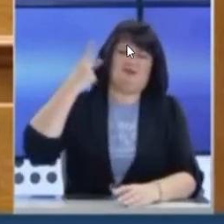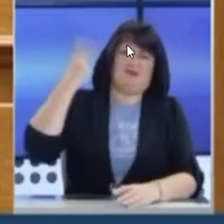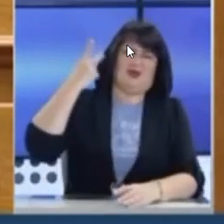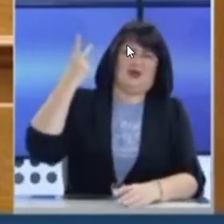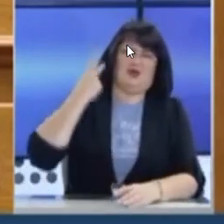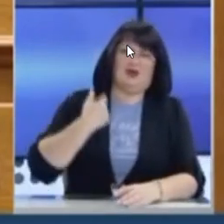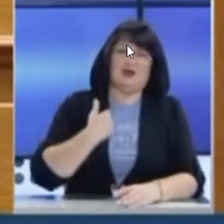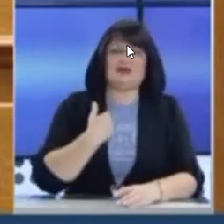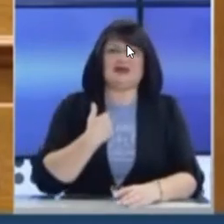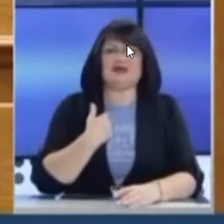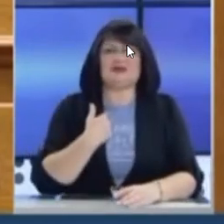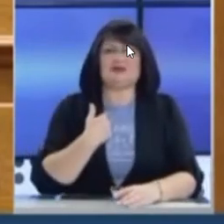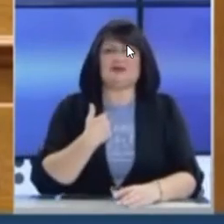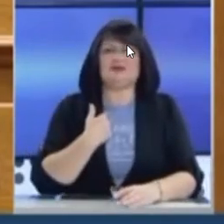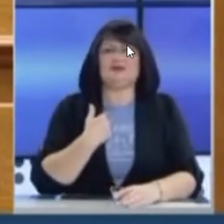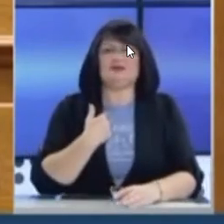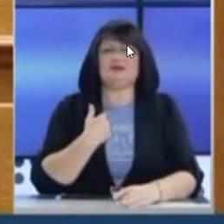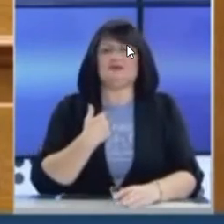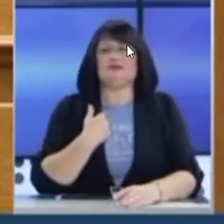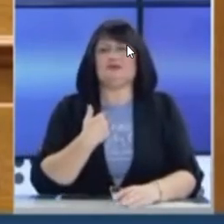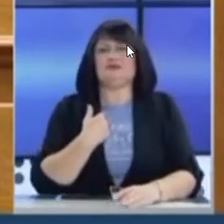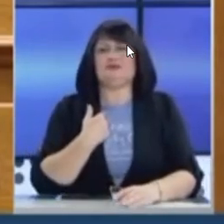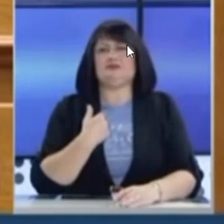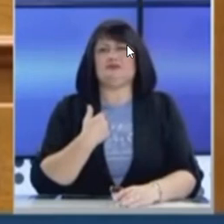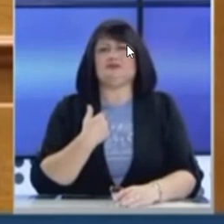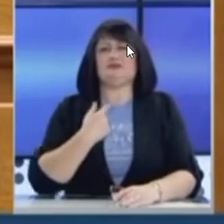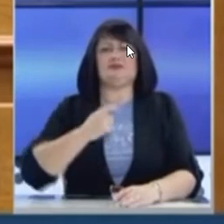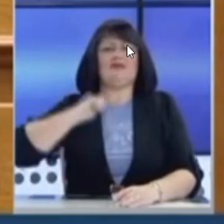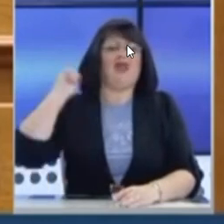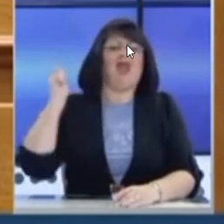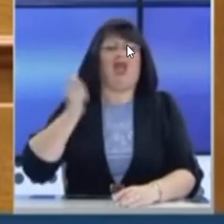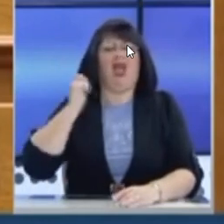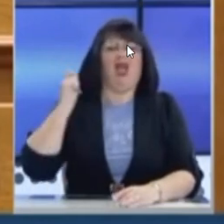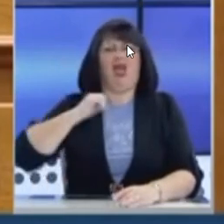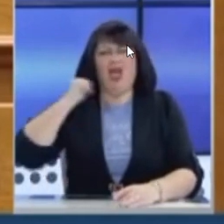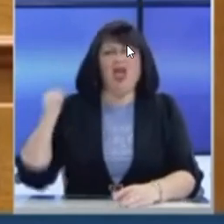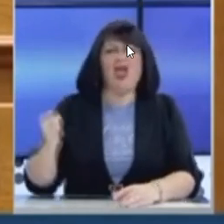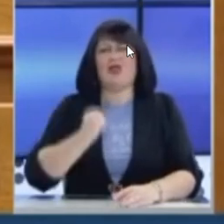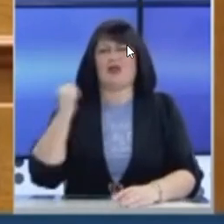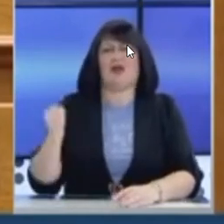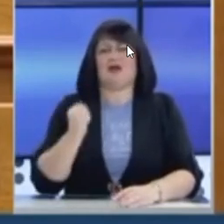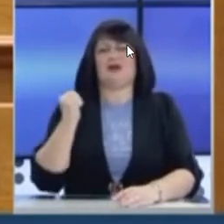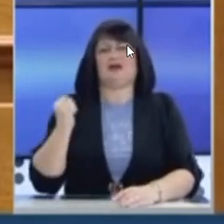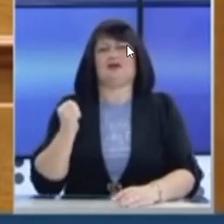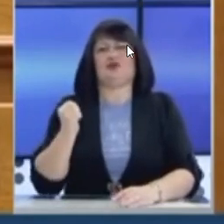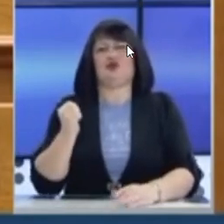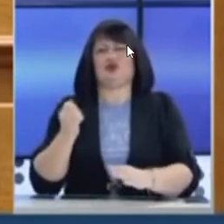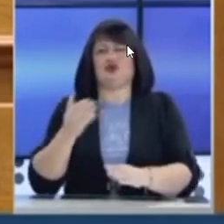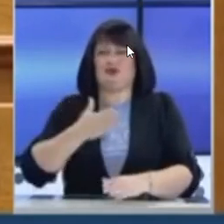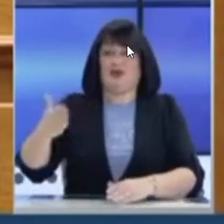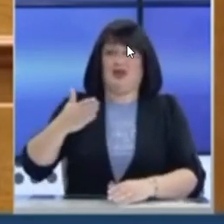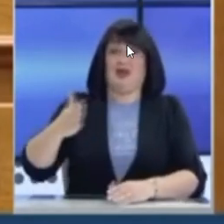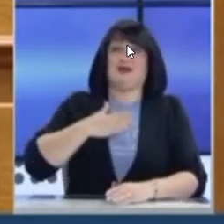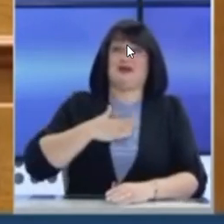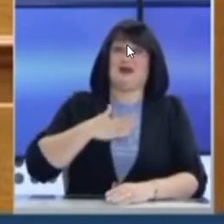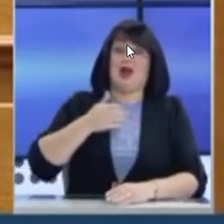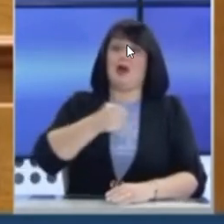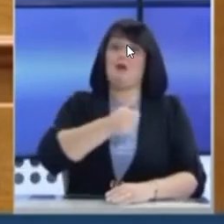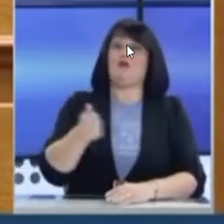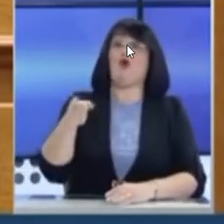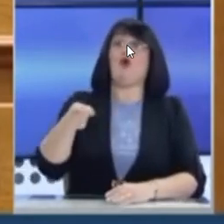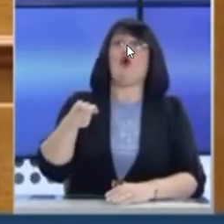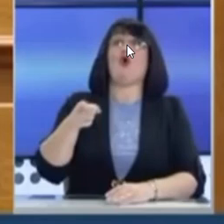κατηγορία ότι εθνικισμός υπάρχει βασικά από την πλευρά της δεξιάς, ότι μόνο